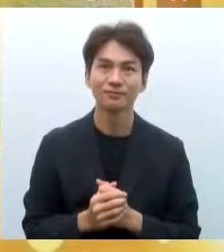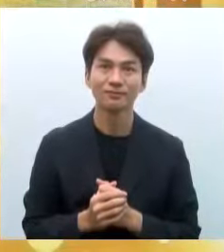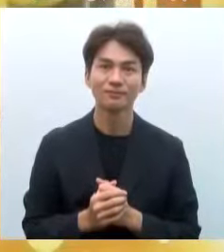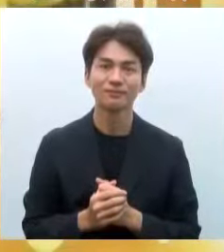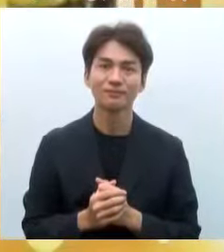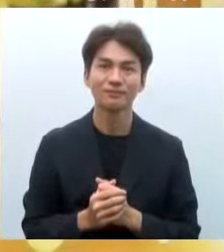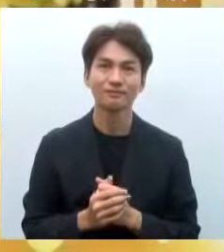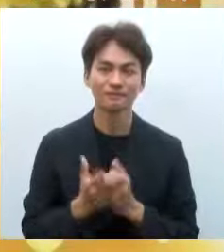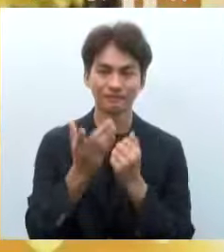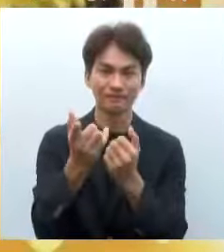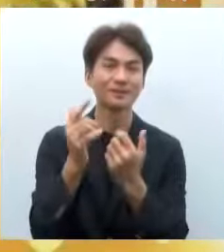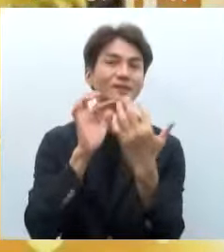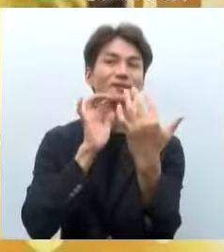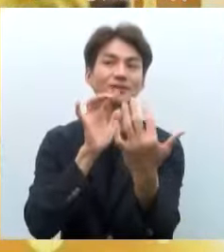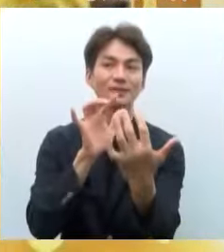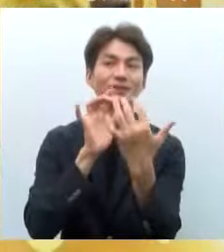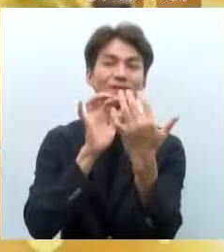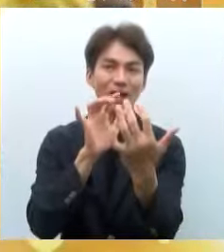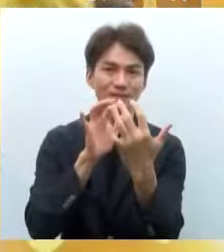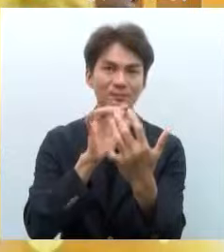ฐานสื่อสารในภาวะวิกฤต